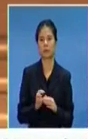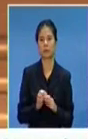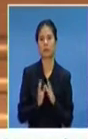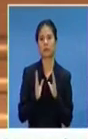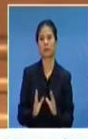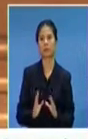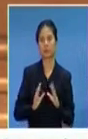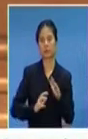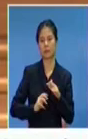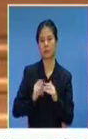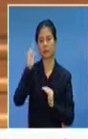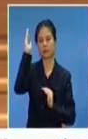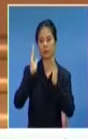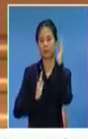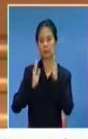ธิปไตย